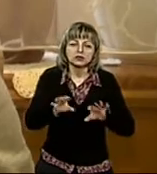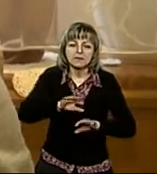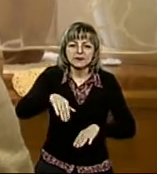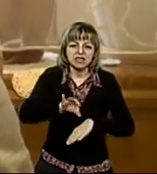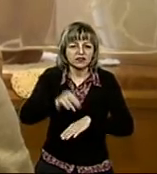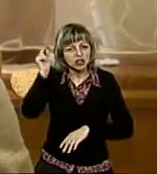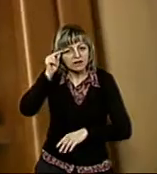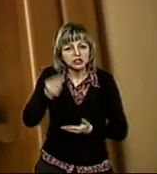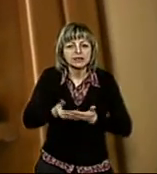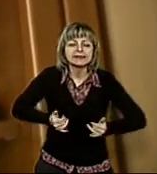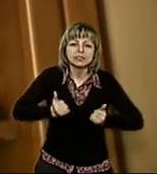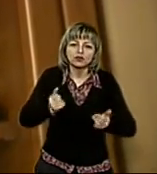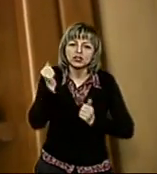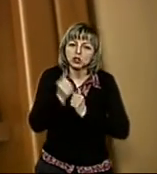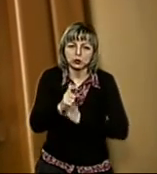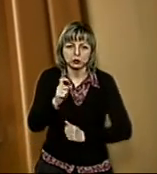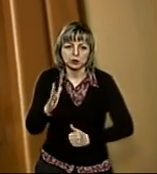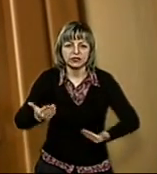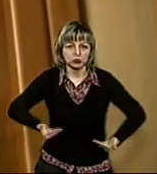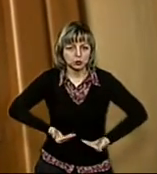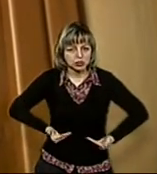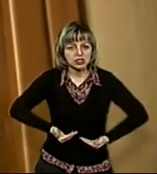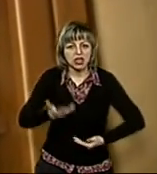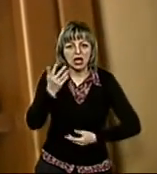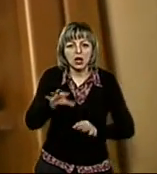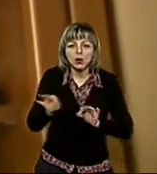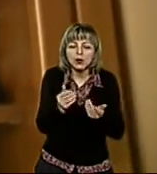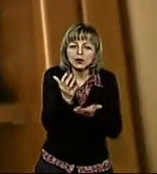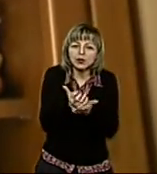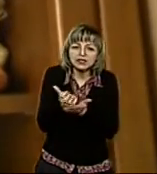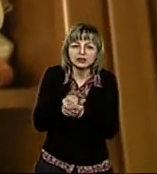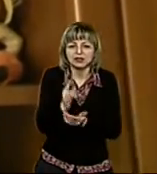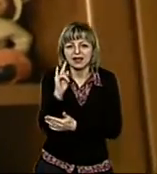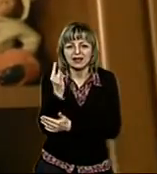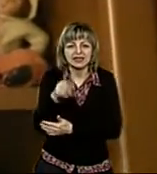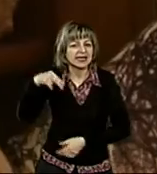хвороби навчилася цінувати кожну хвилину життя. Колекціонує ляльки і